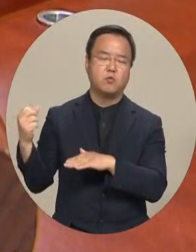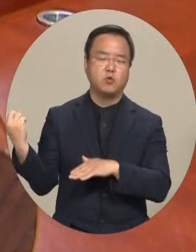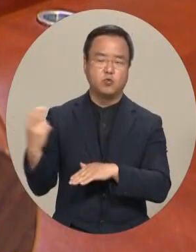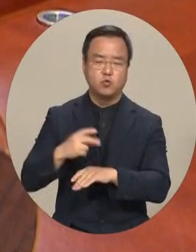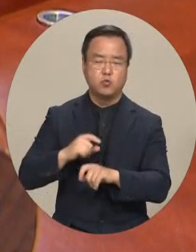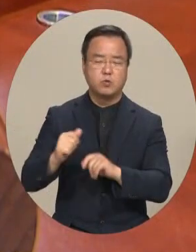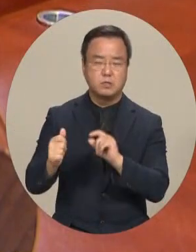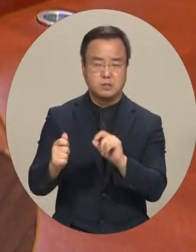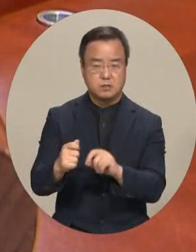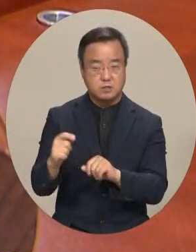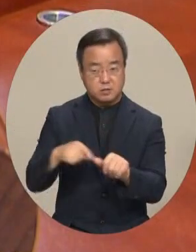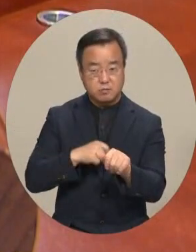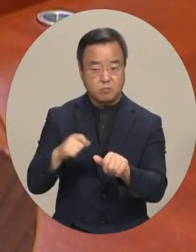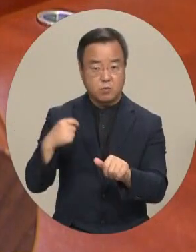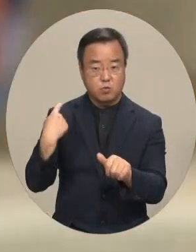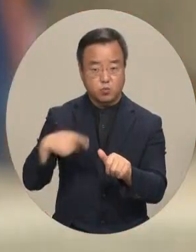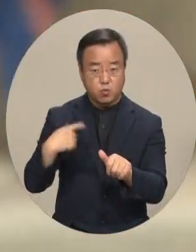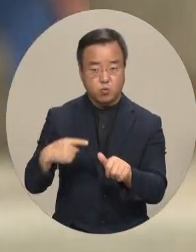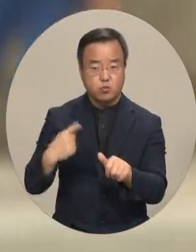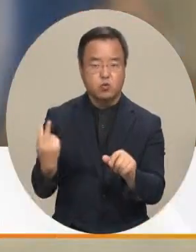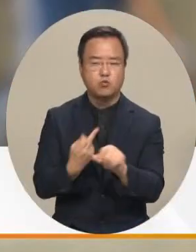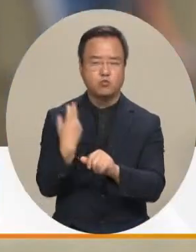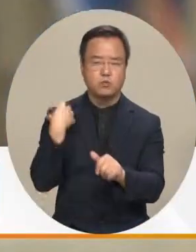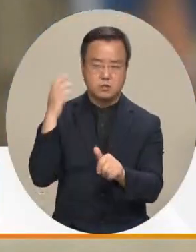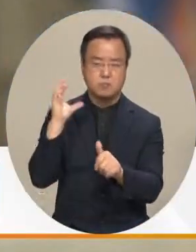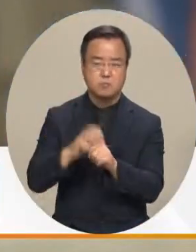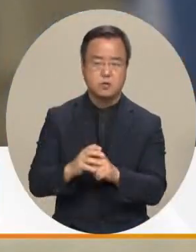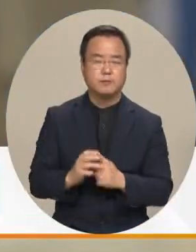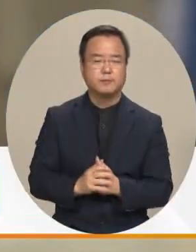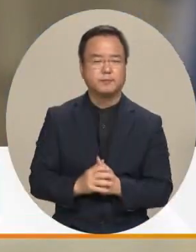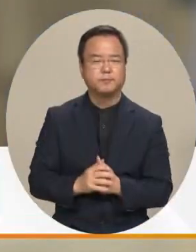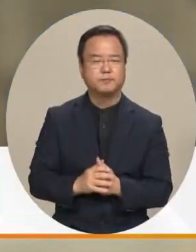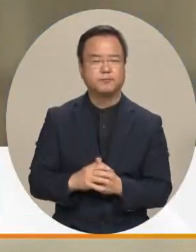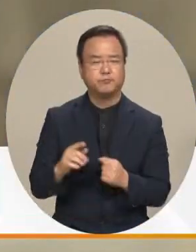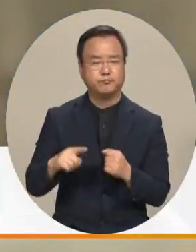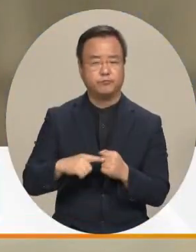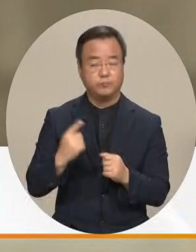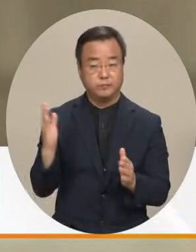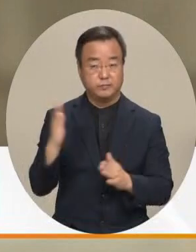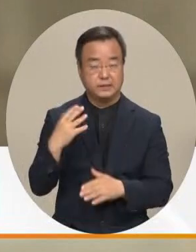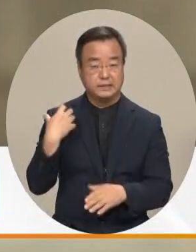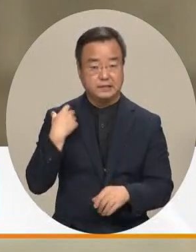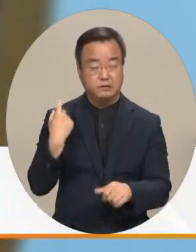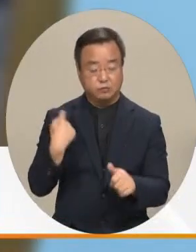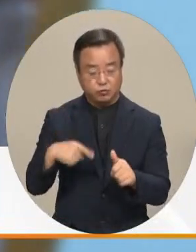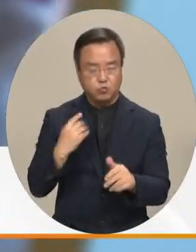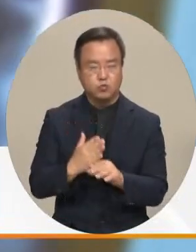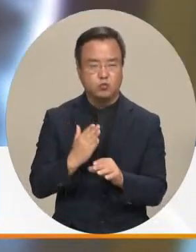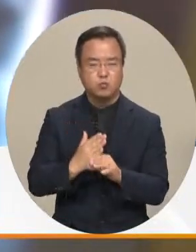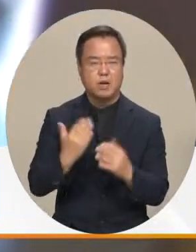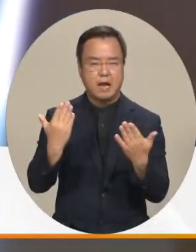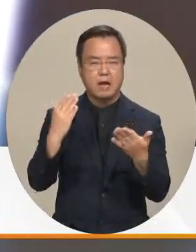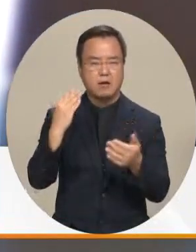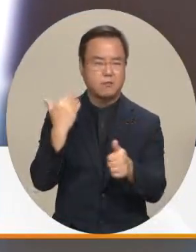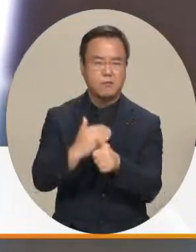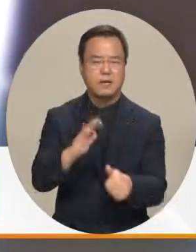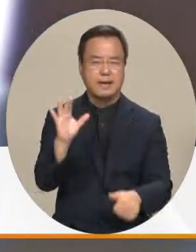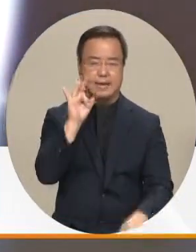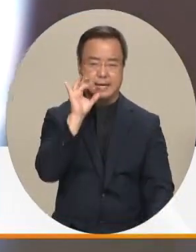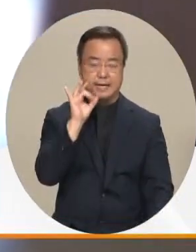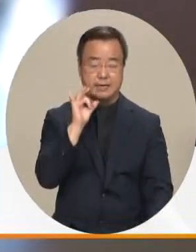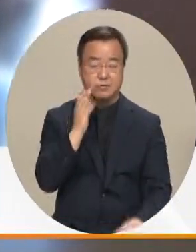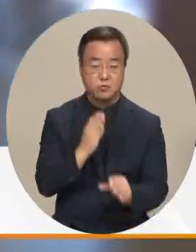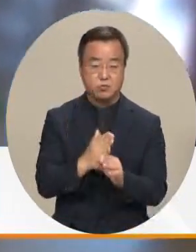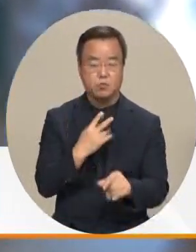12시간 이수를 결정했습니다 의무교육대상인 초등학생은 퇴학 조치가 불가능하기 때문에 교권 침해 사항으로